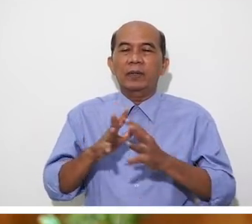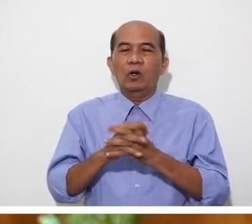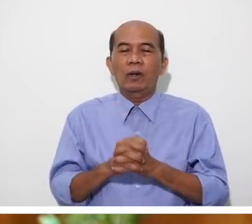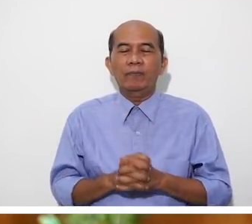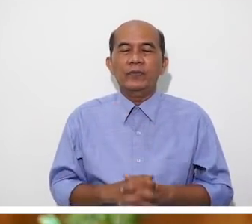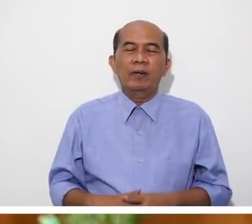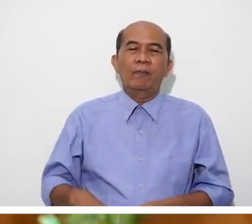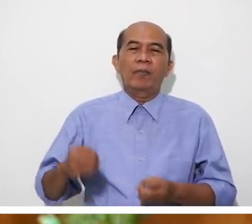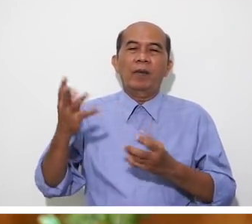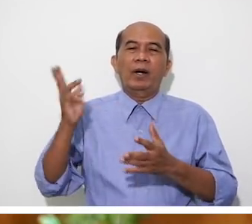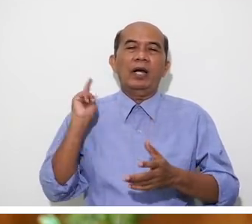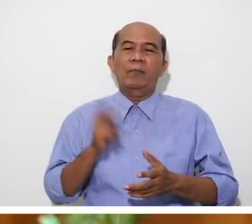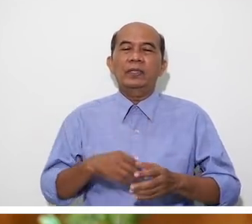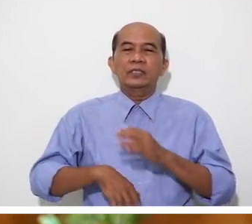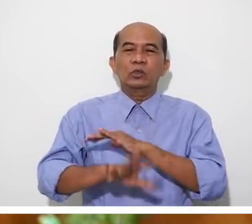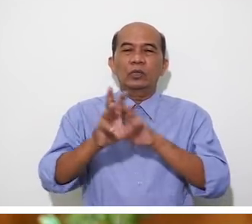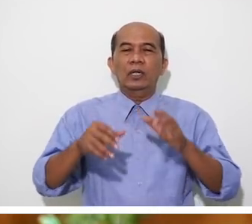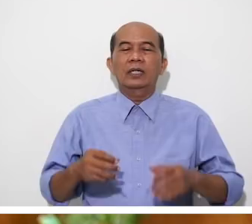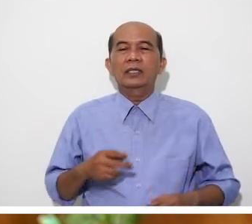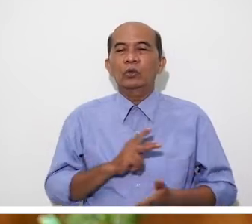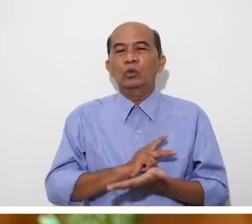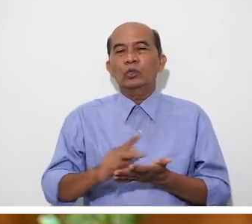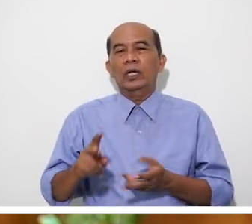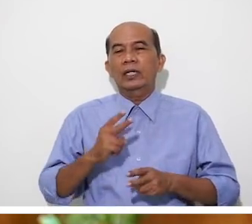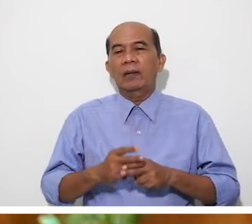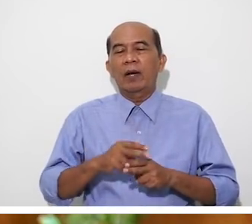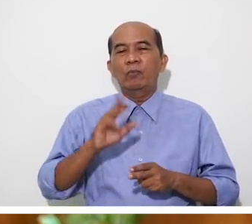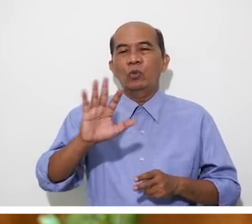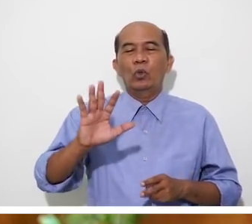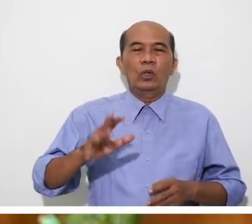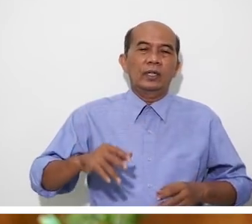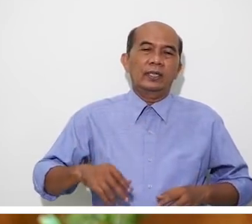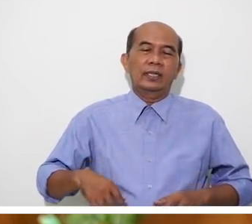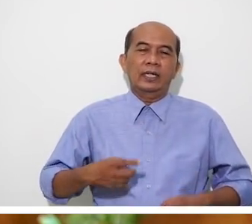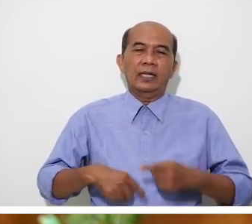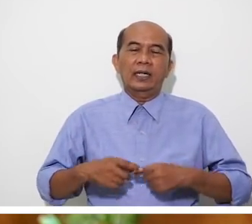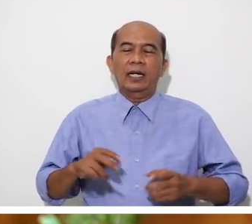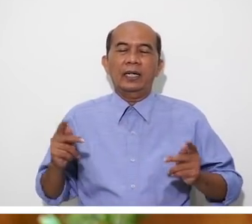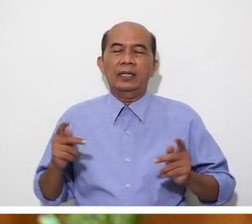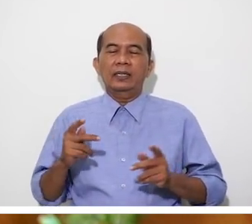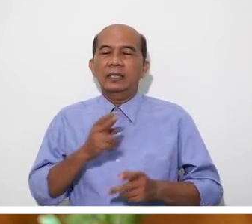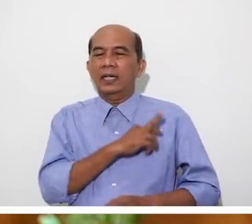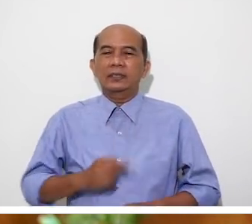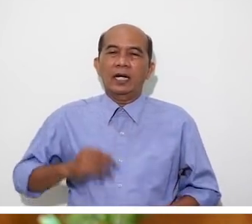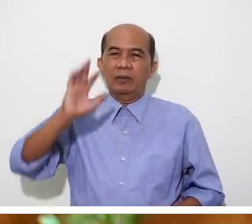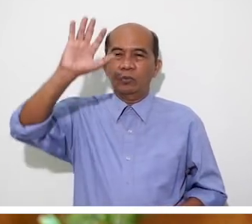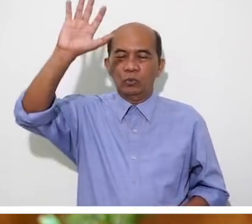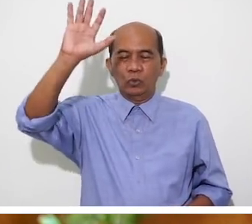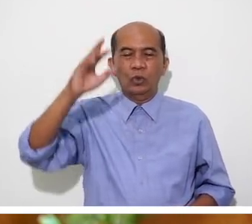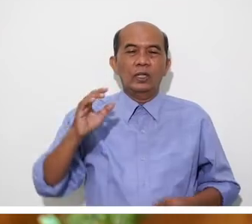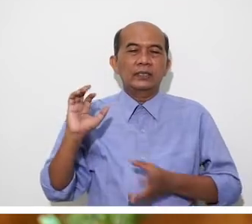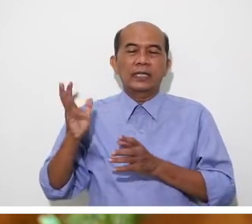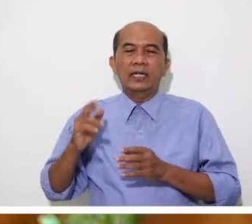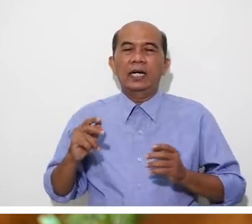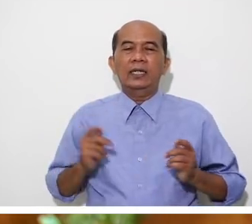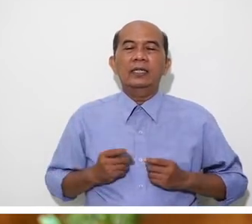berdoa. Bapa kami yang di sorga, dikuduskanlah nama-Mu, datanglah kerajaan-Mu, jadilah kehendak-Mu